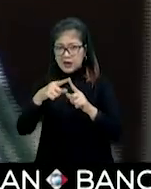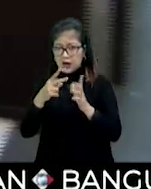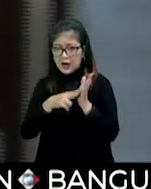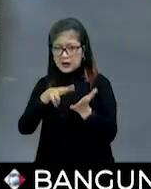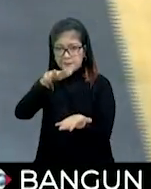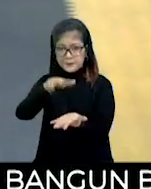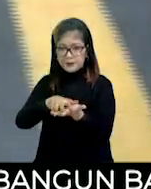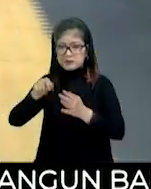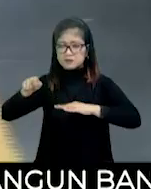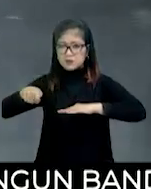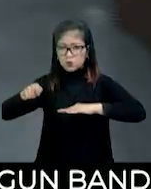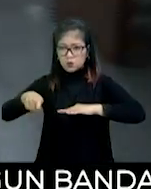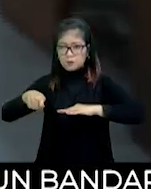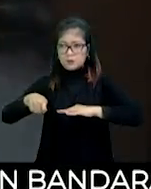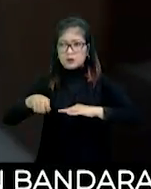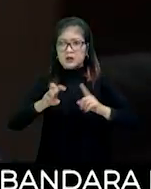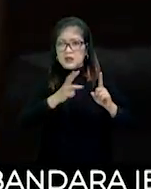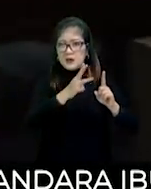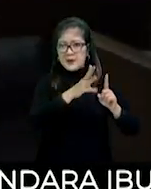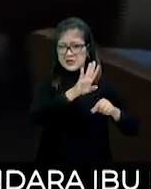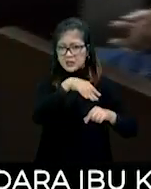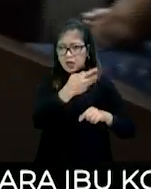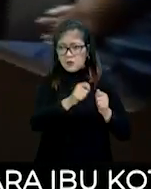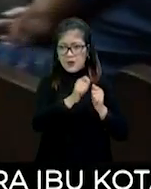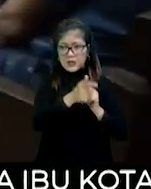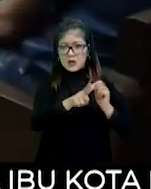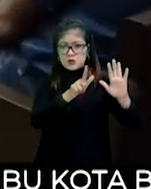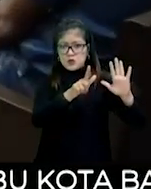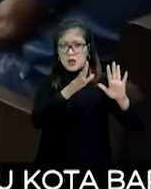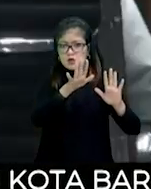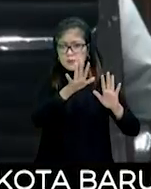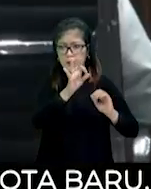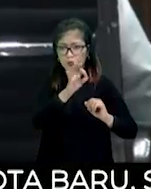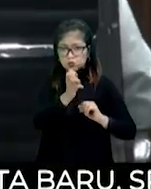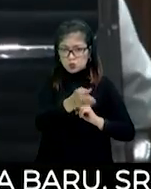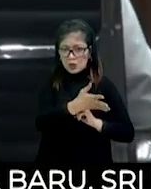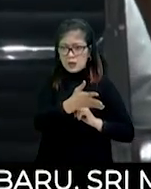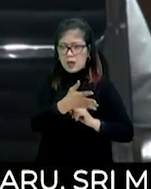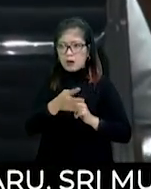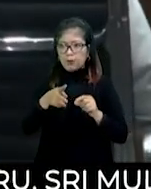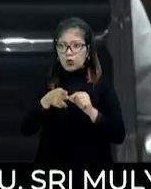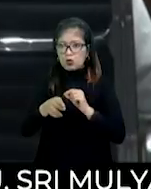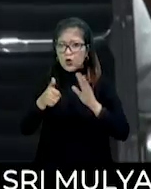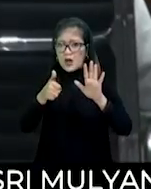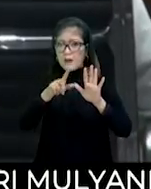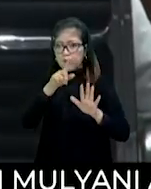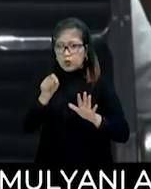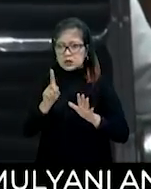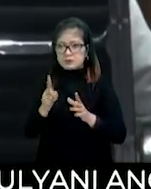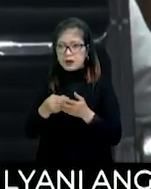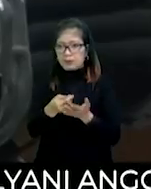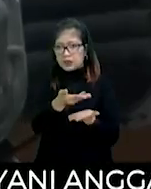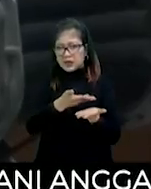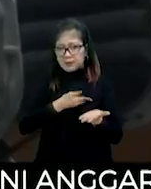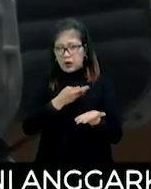divonis penjara 13 tahun dan denda 750 juta subsidiar hukuman penjara selama 6 bulan karena menerima aliran dana sebesar